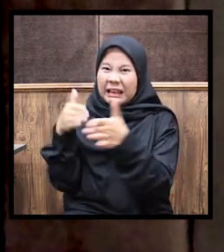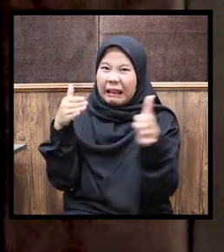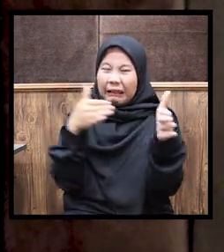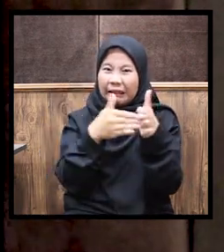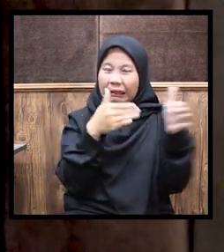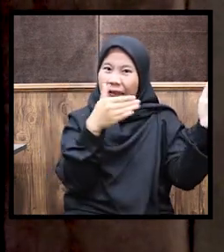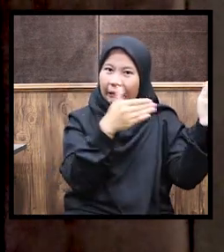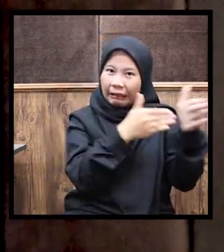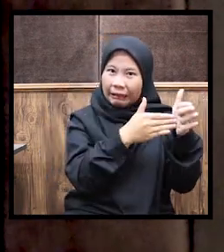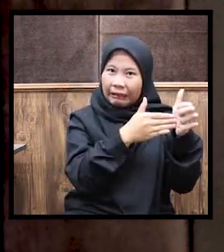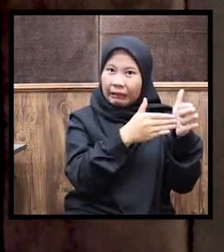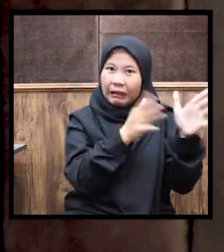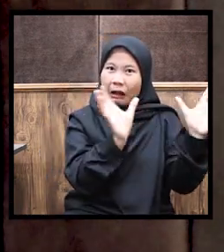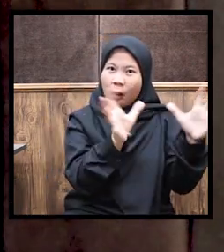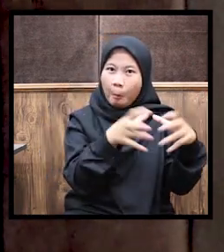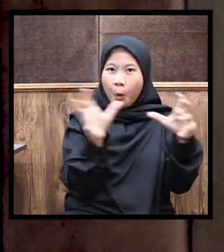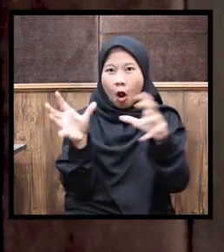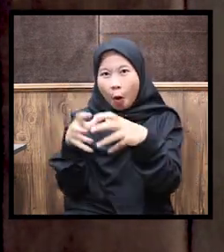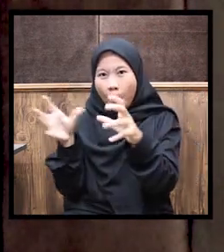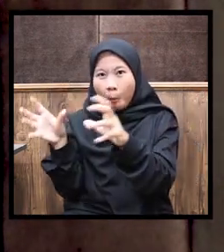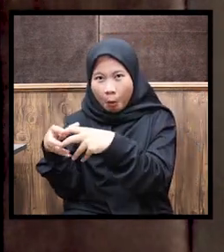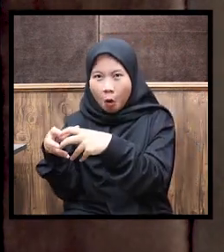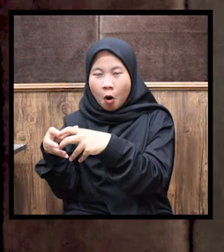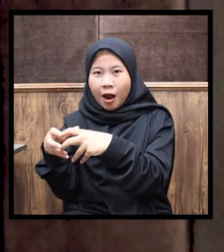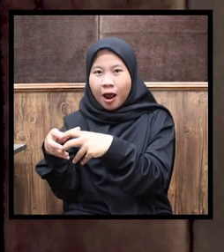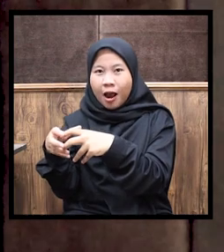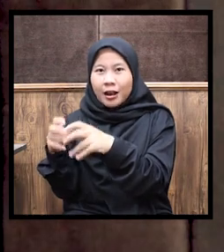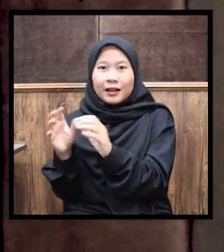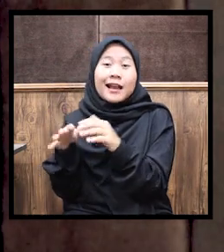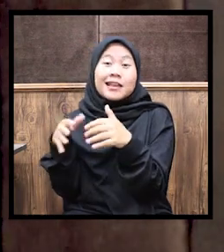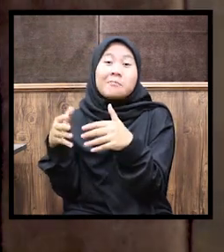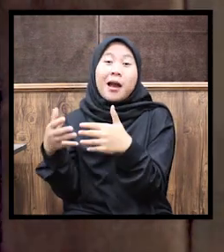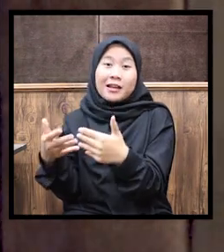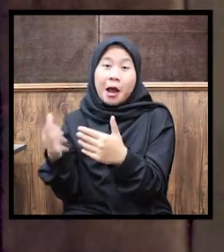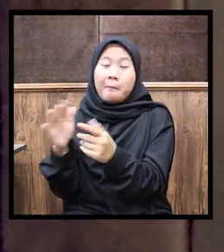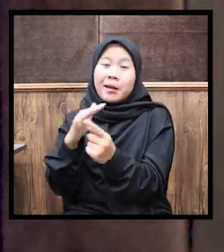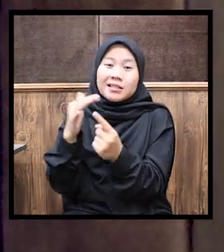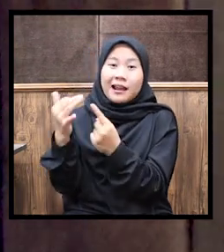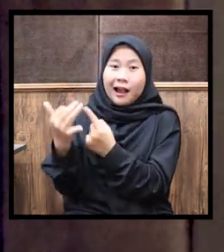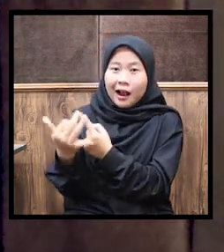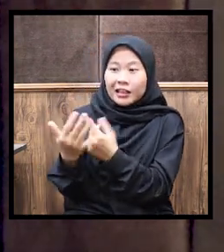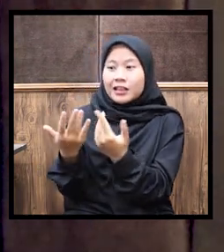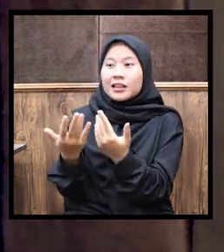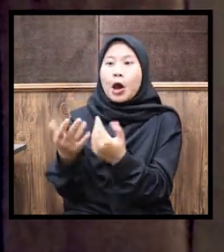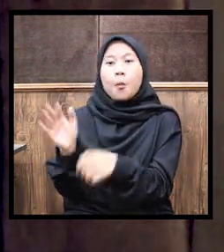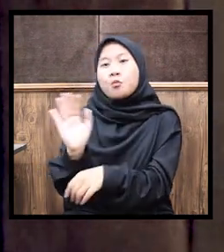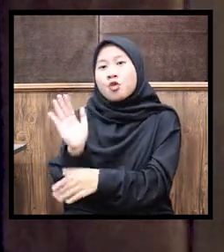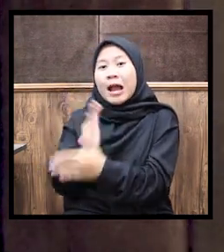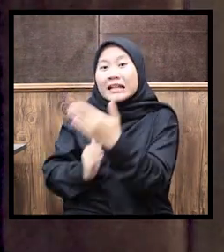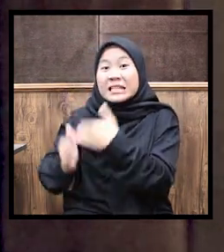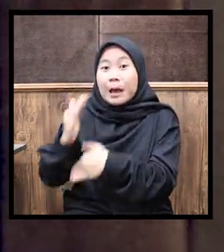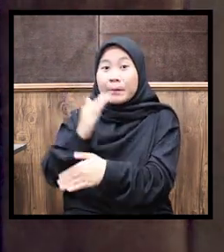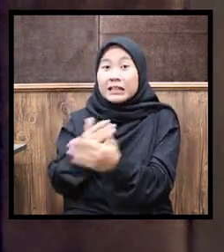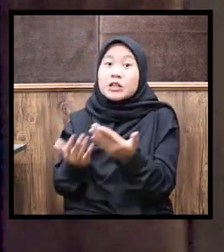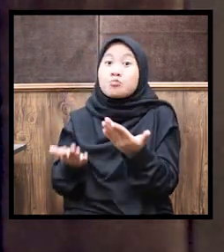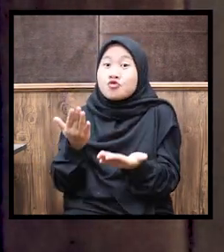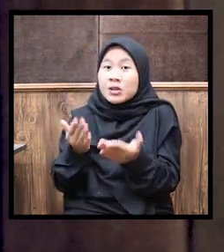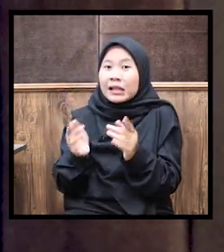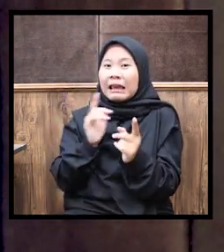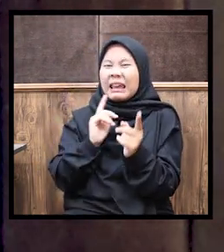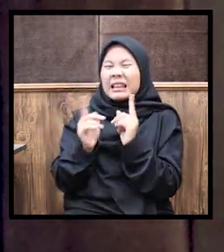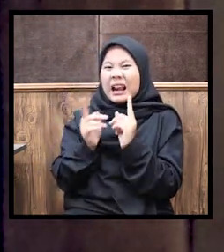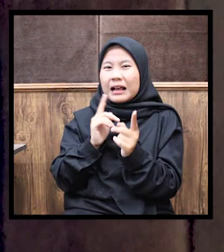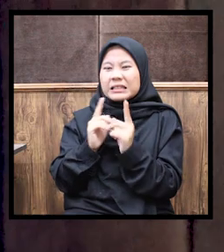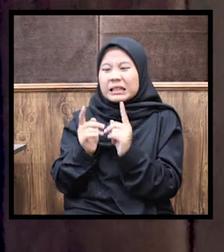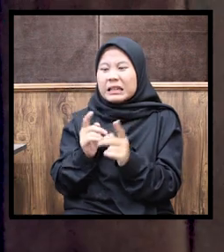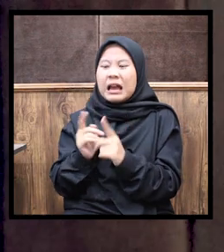tadi bagi masyarakat nonondisabilitas itu mungkin interaksinya memang tidak terlalu sering bertemu